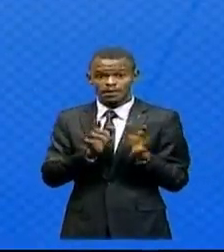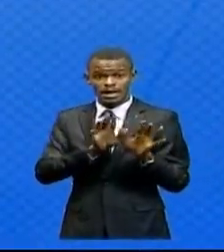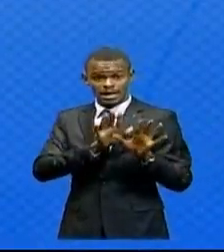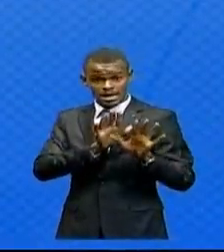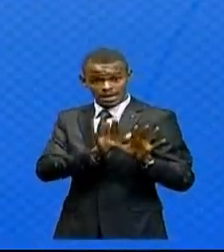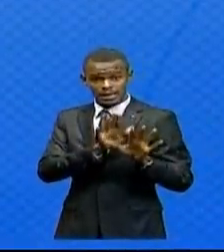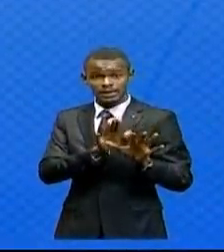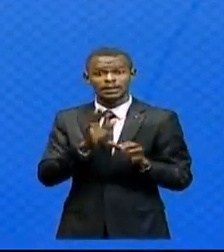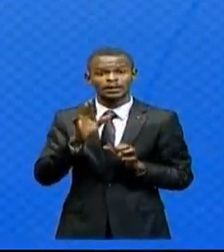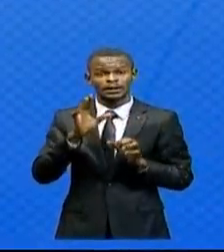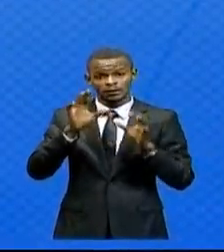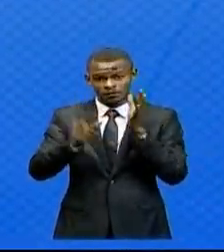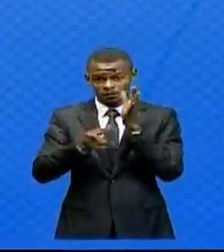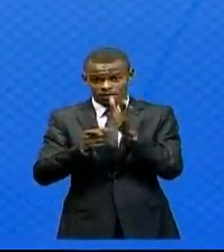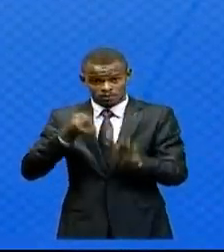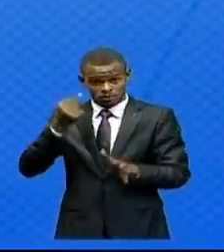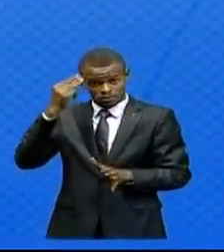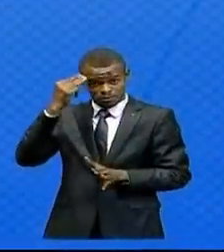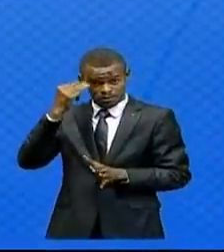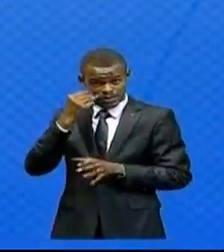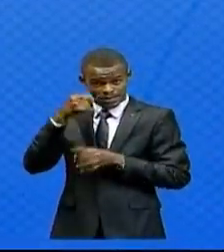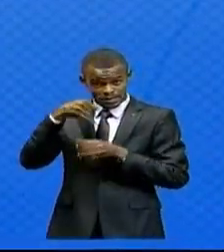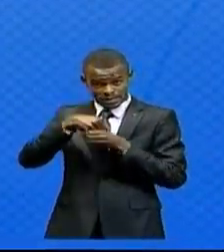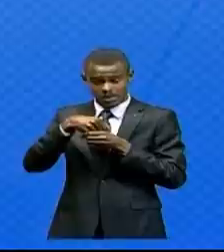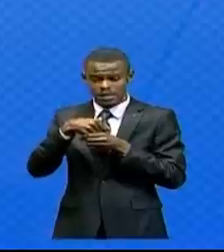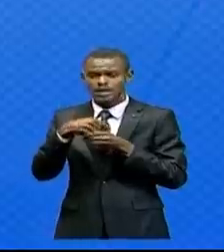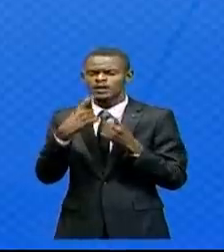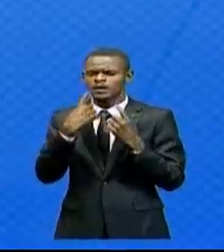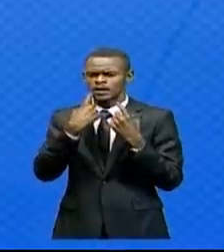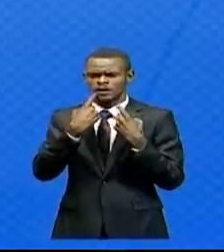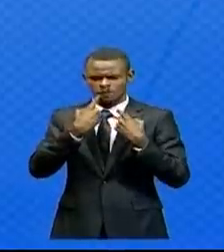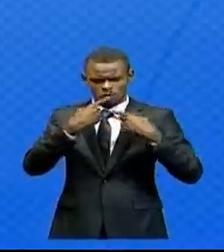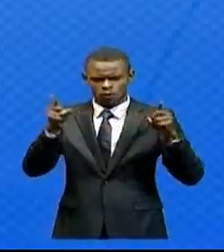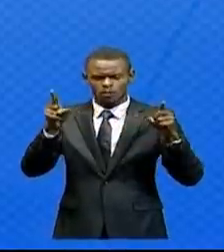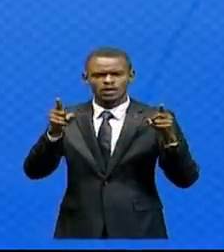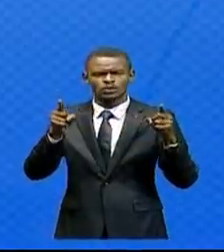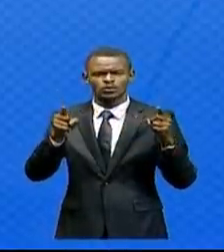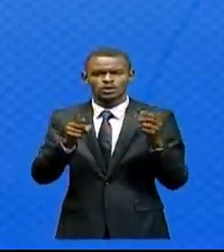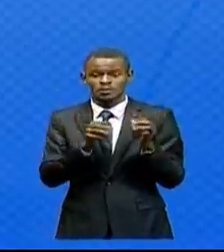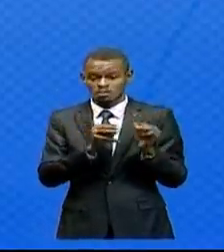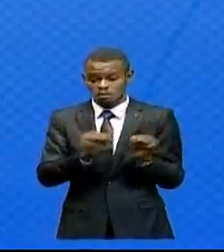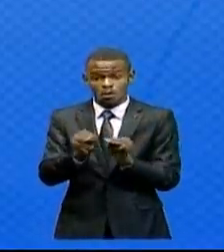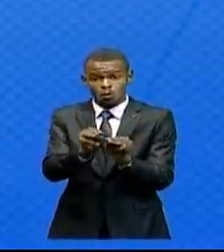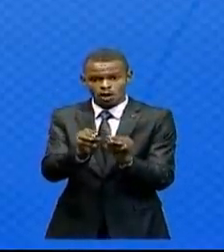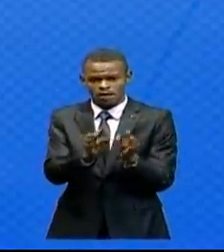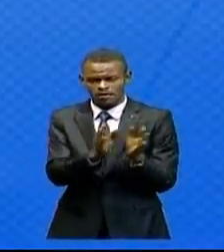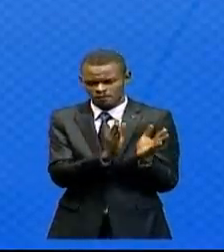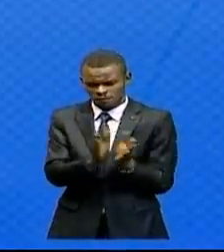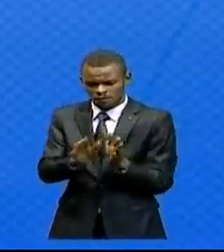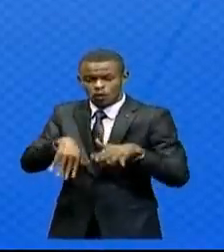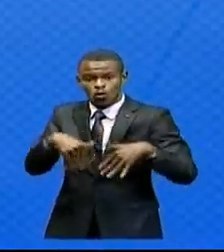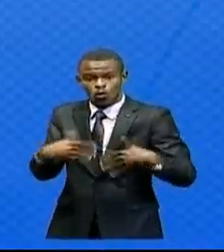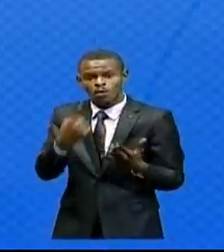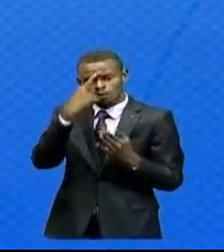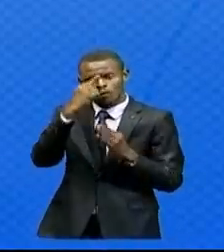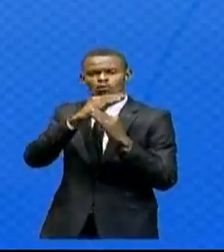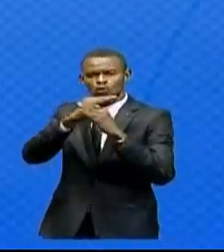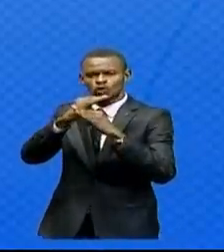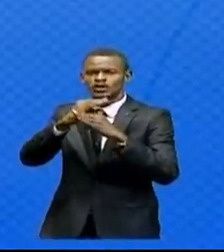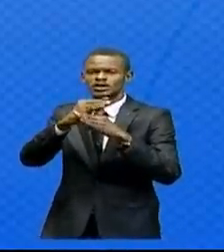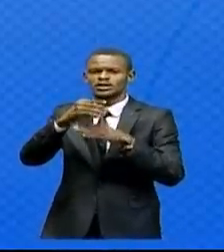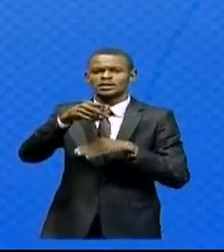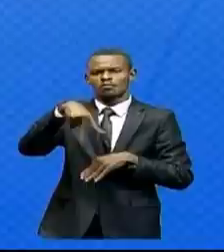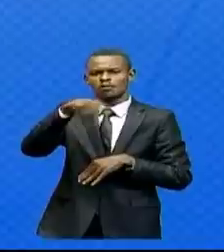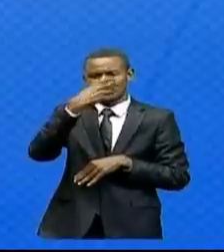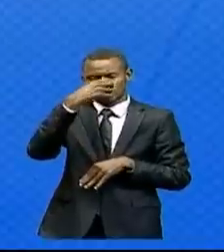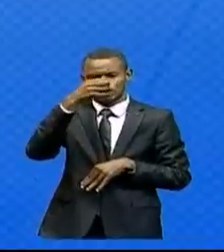les conseils de mesures qui ont été prises pour renforcer les dispositifs sécuritaires dans la province du Sud Kivu. Poursuivant sur